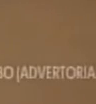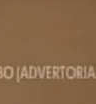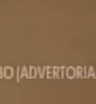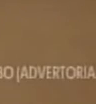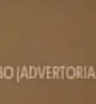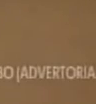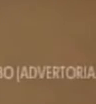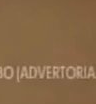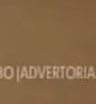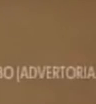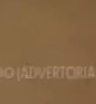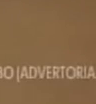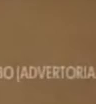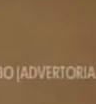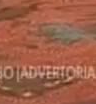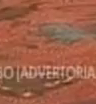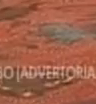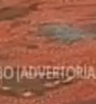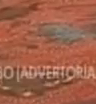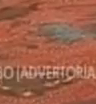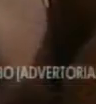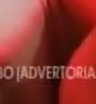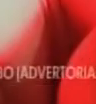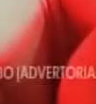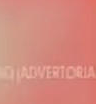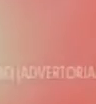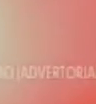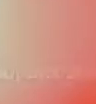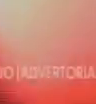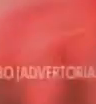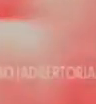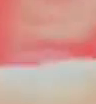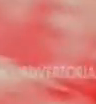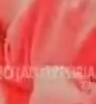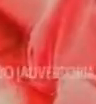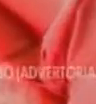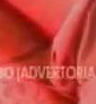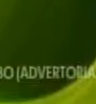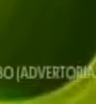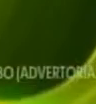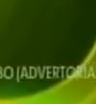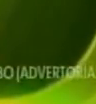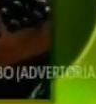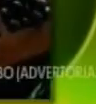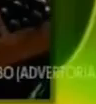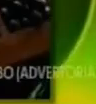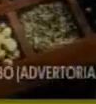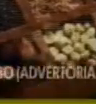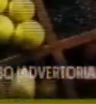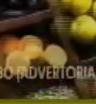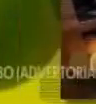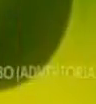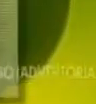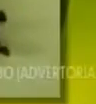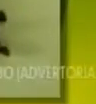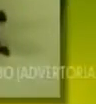penyembuhan menggunakan terapi akupuntur dan terapi infrared untuk mematikan akar penyakit dipadu dengan ramuan Tiongkok dan